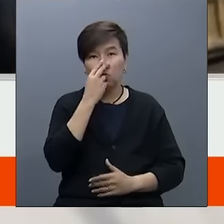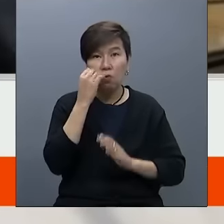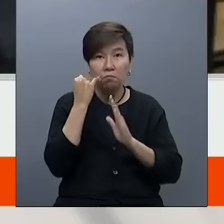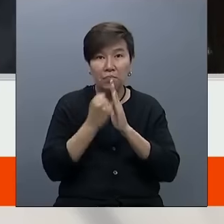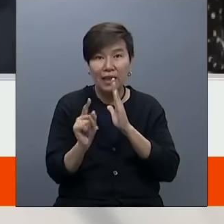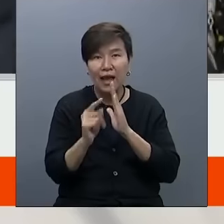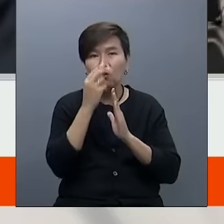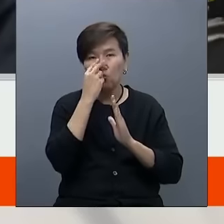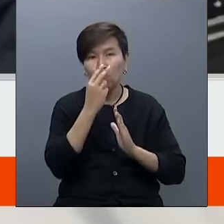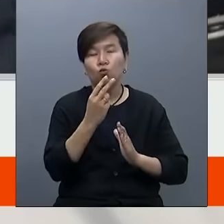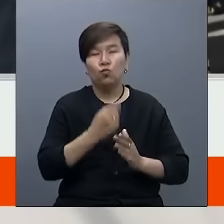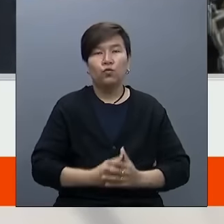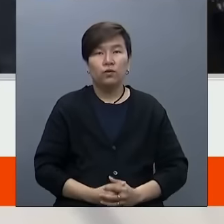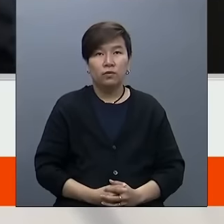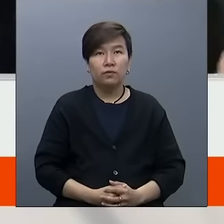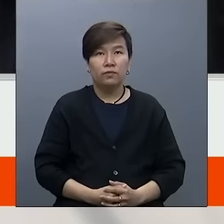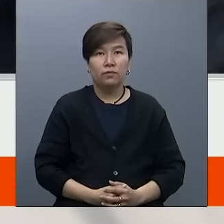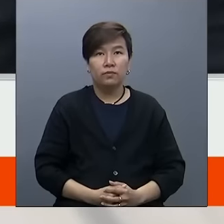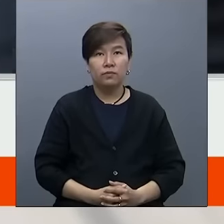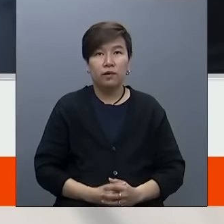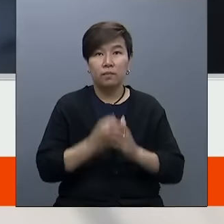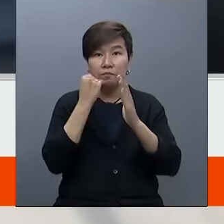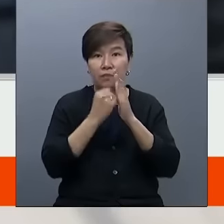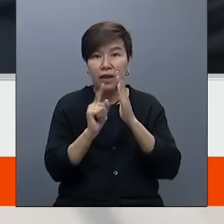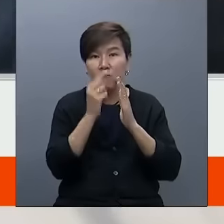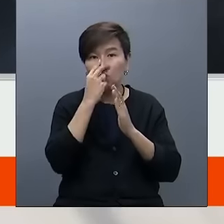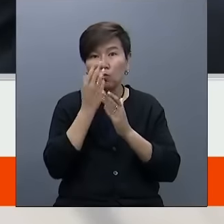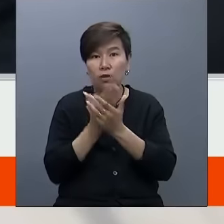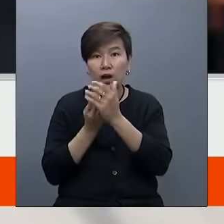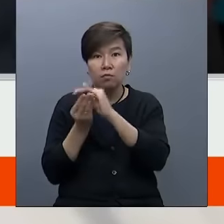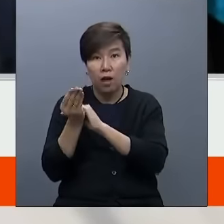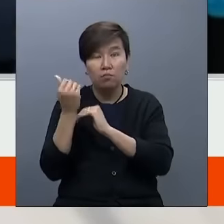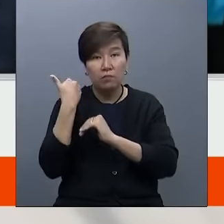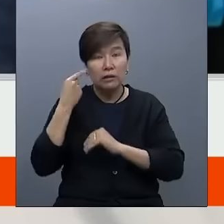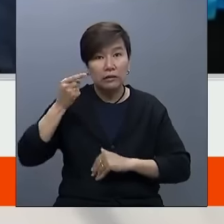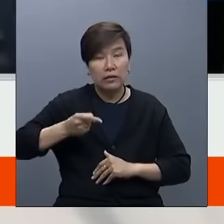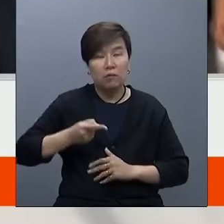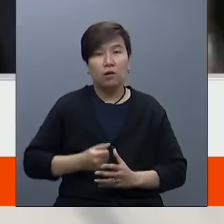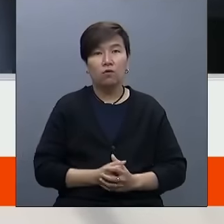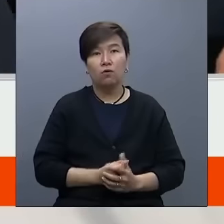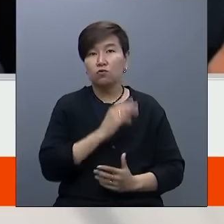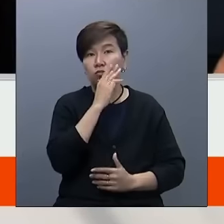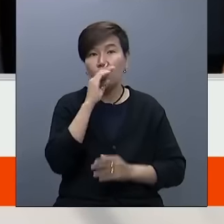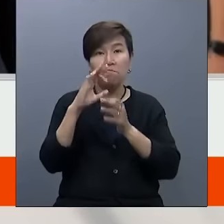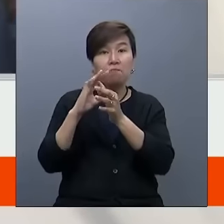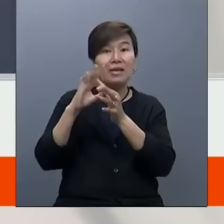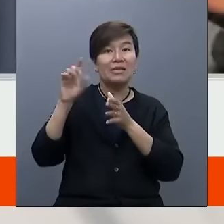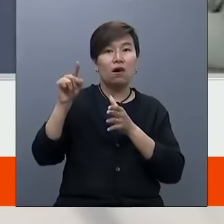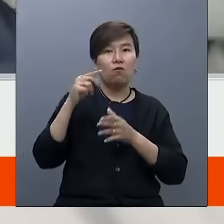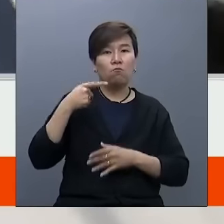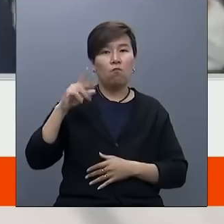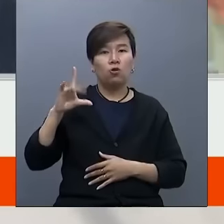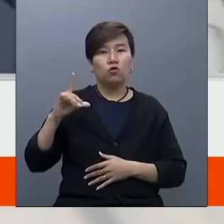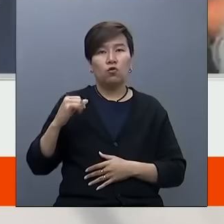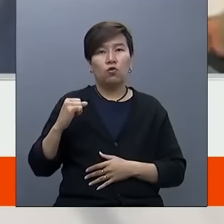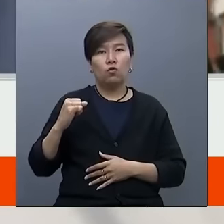านั้นต้องเฉพาะเกี่ยวกับเจ้าพนักงานนะที่ปปช.มีอำนาจแต่ถ้าไม่ใช่เกี่ยวกับเจ้าพนักงานเนี่ย ปปชไม่มีอำนาจเ